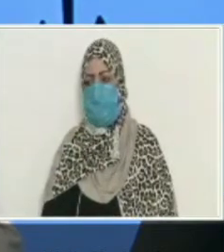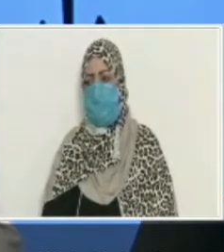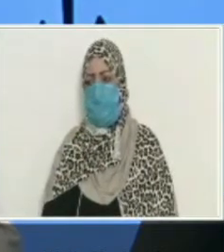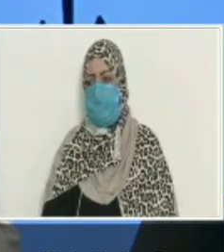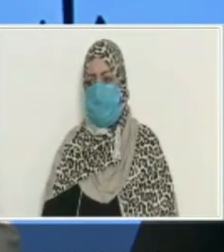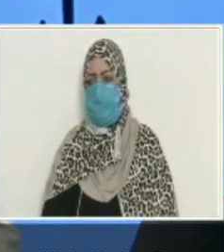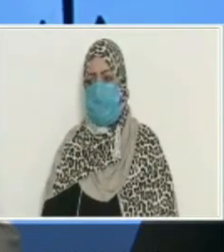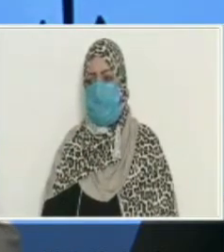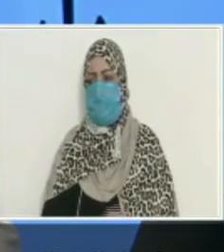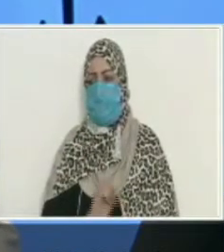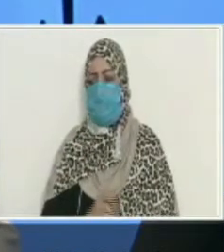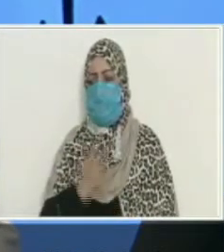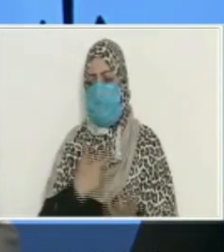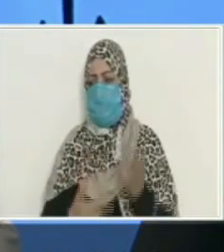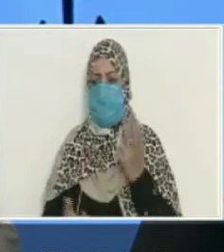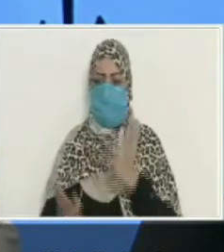ربما هو من المحال، يعني عادة